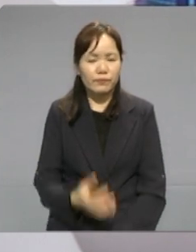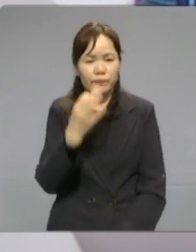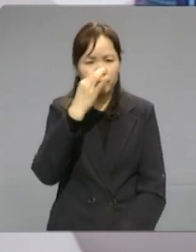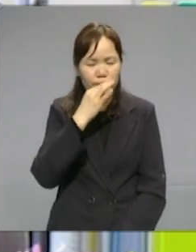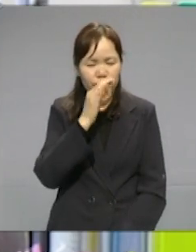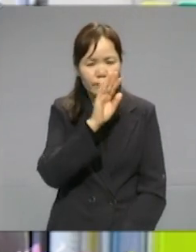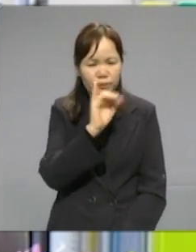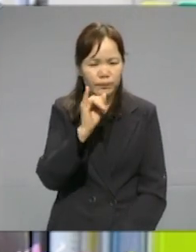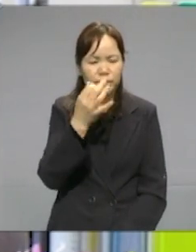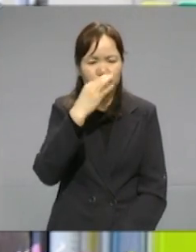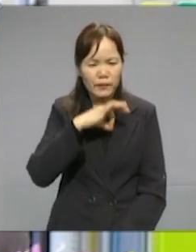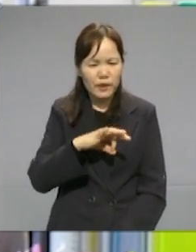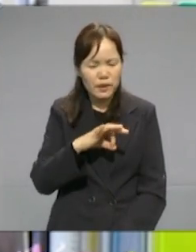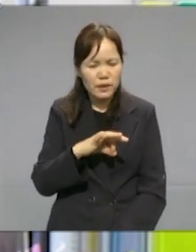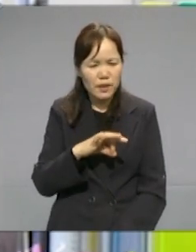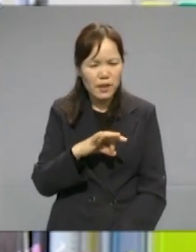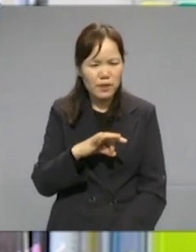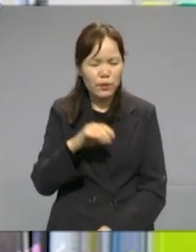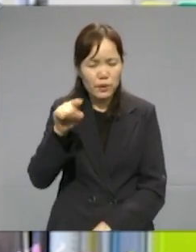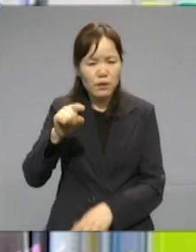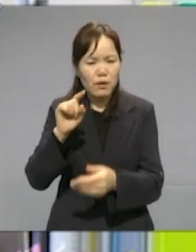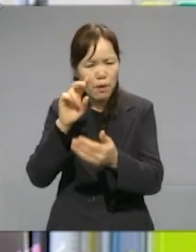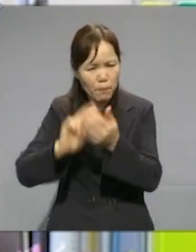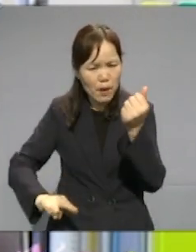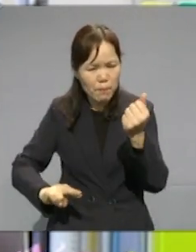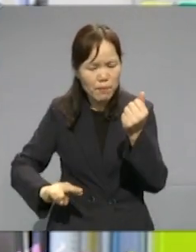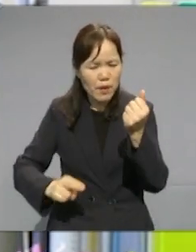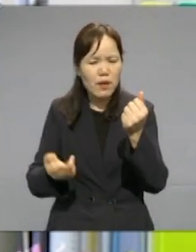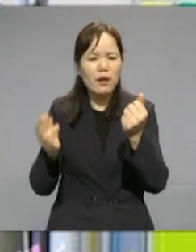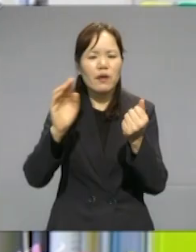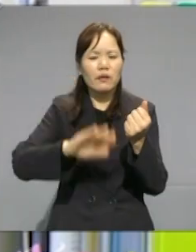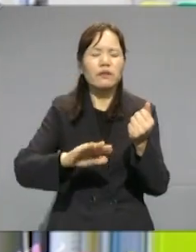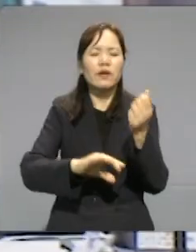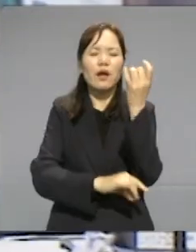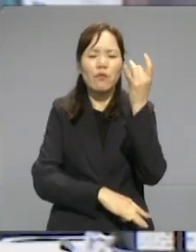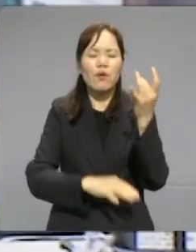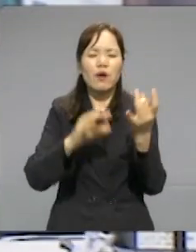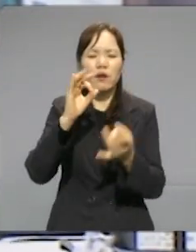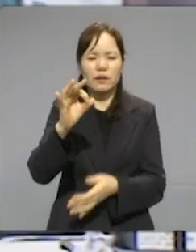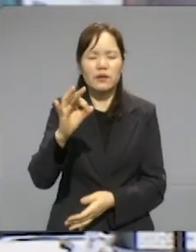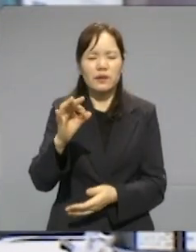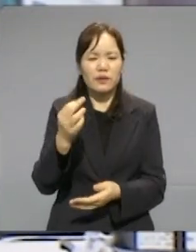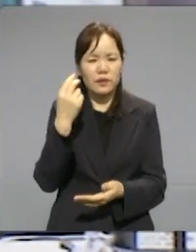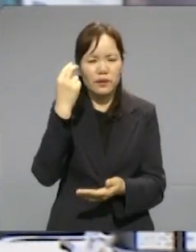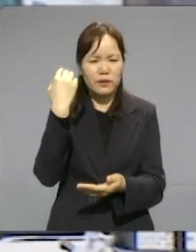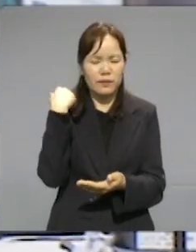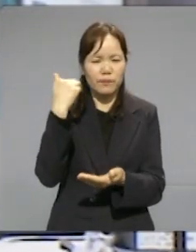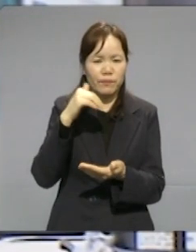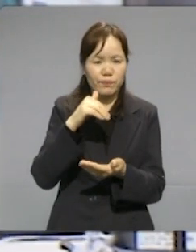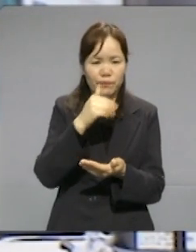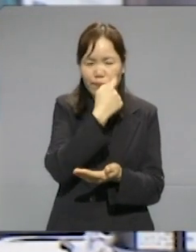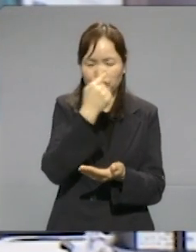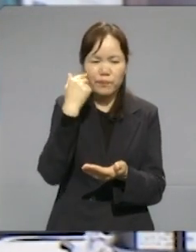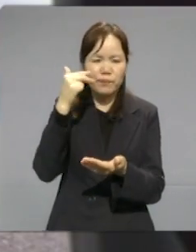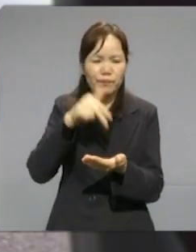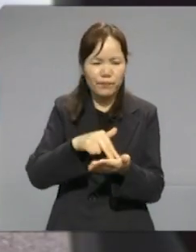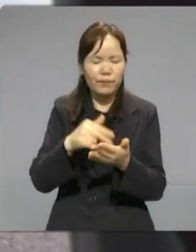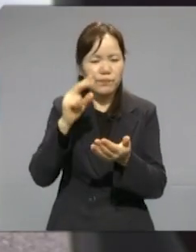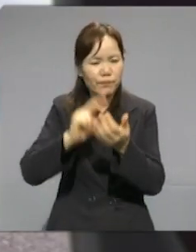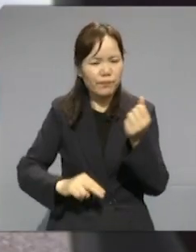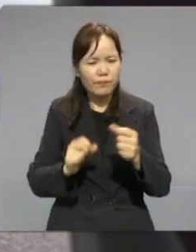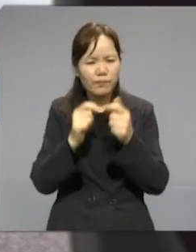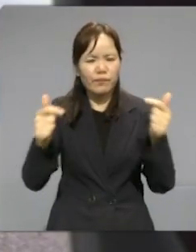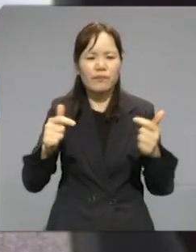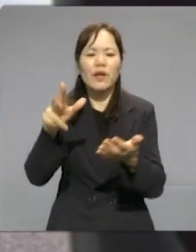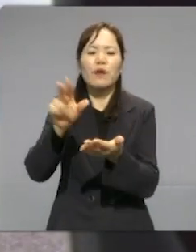상품 판매를 늘려오던 은행권은 원금 보장형 상품으로 눈을 돌리고 있습니다. 문제가 해결될 때까지는 모든 ELS